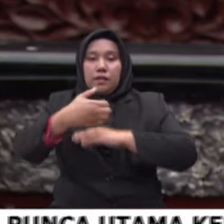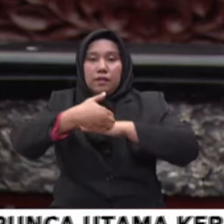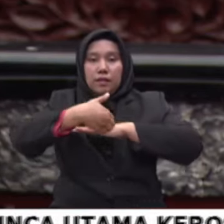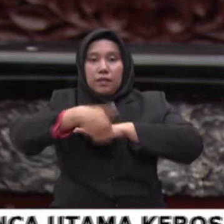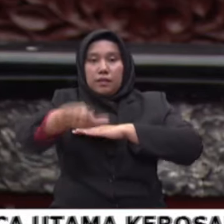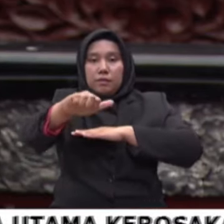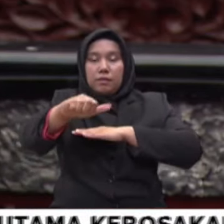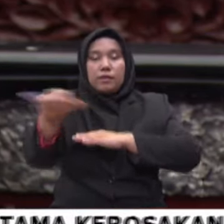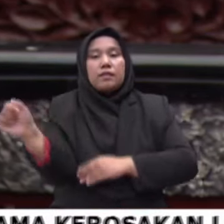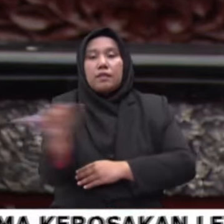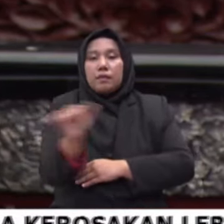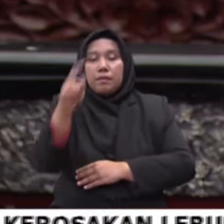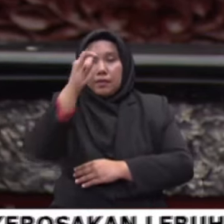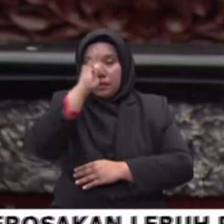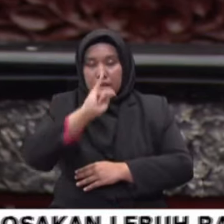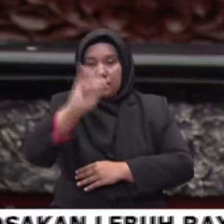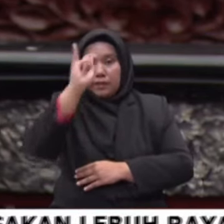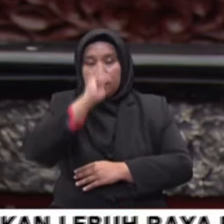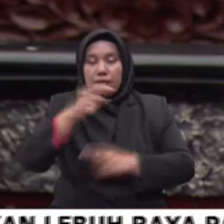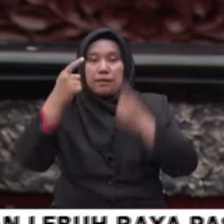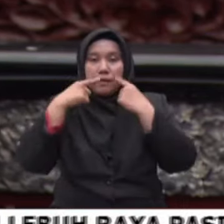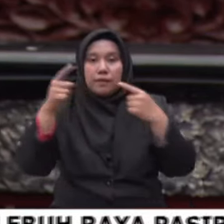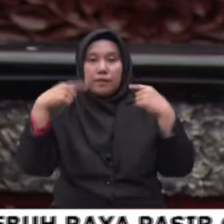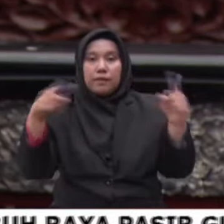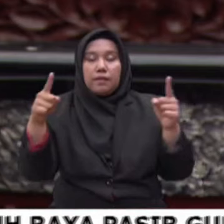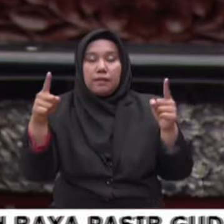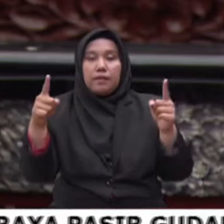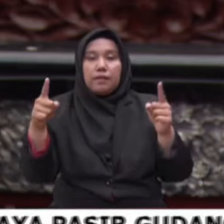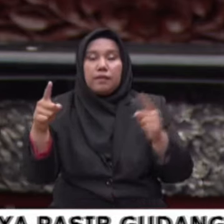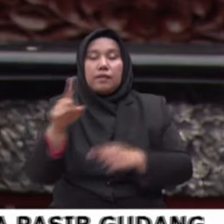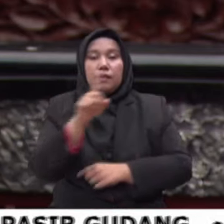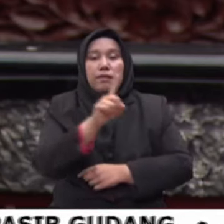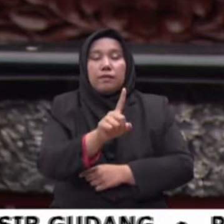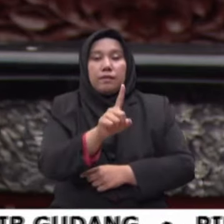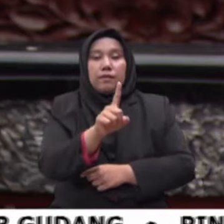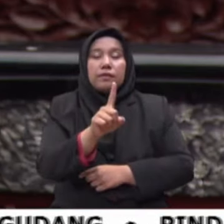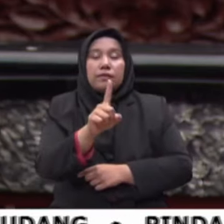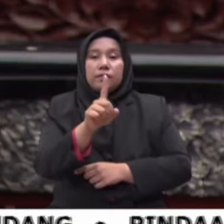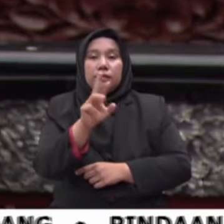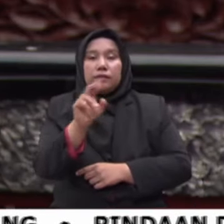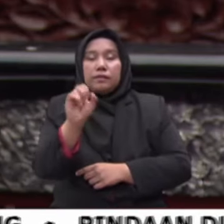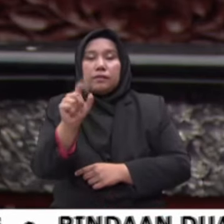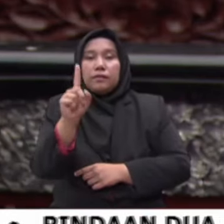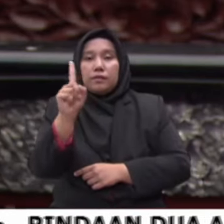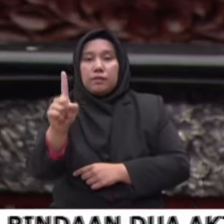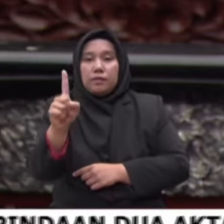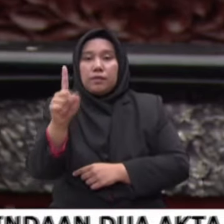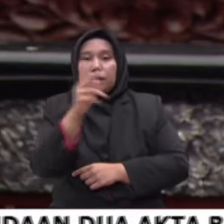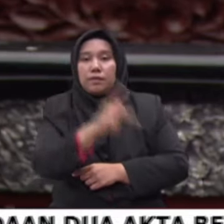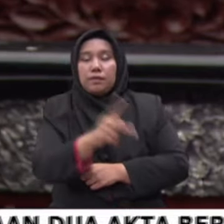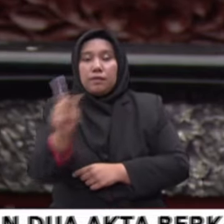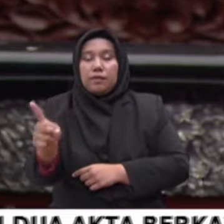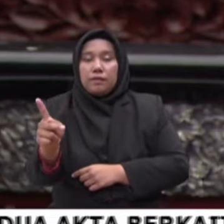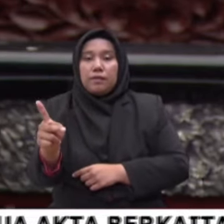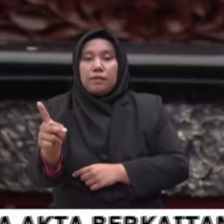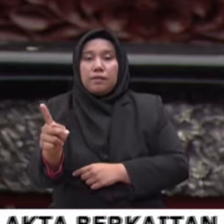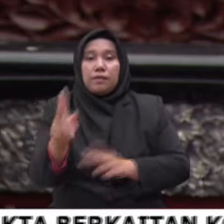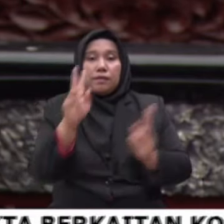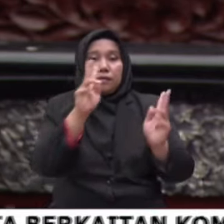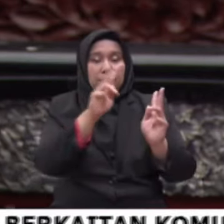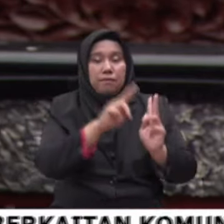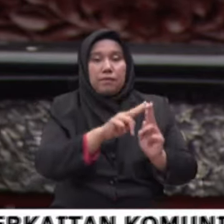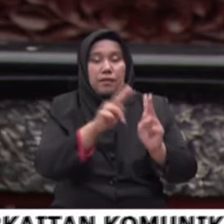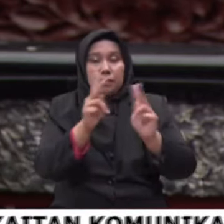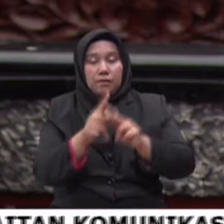juga di Thailand terkenal dengan one Village One Product sehingga perkampungan tersebut menjadi